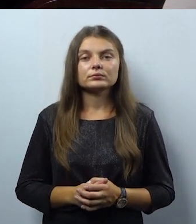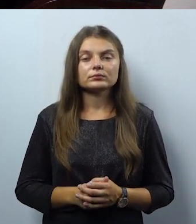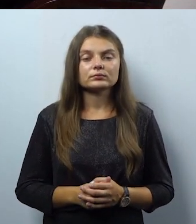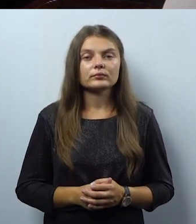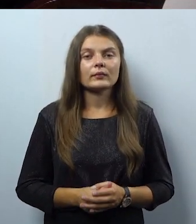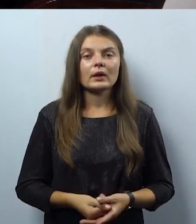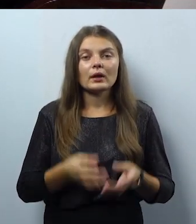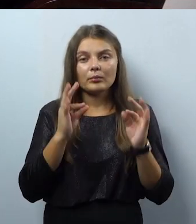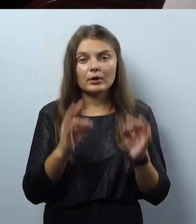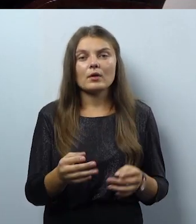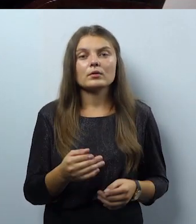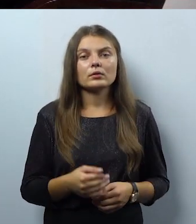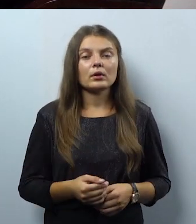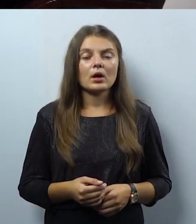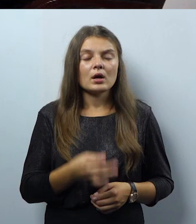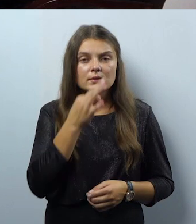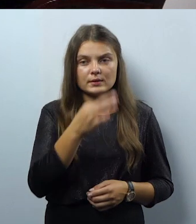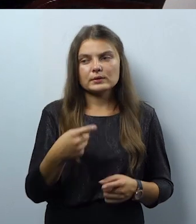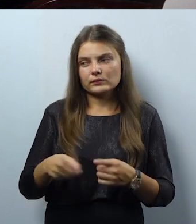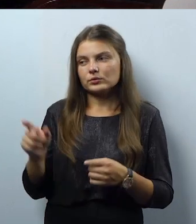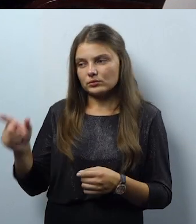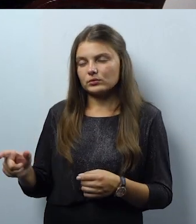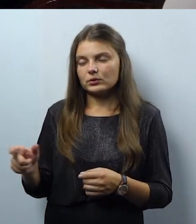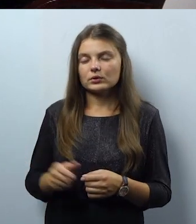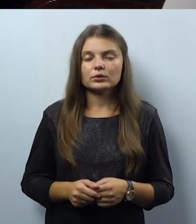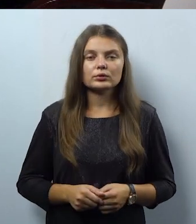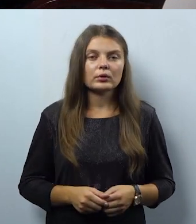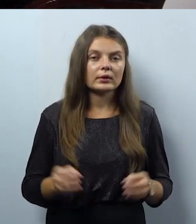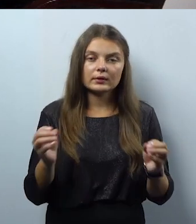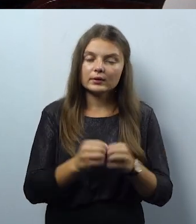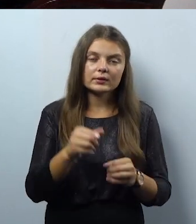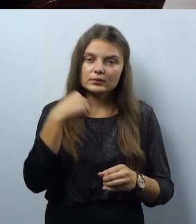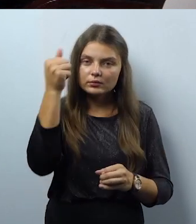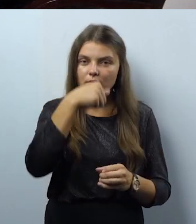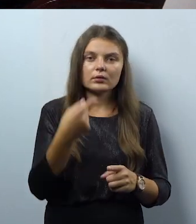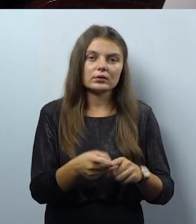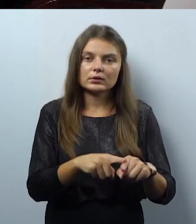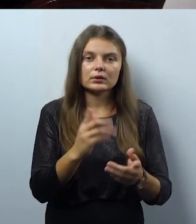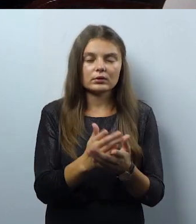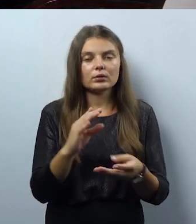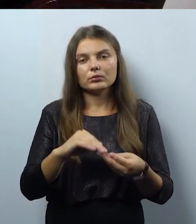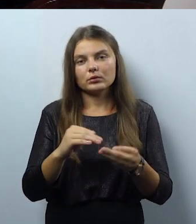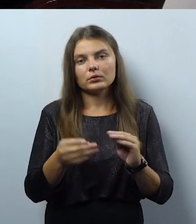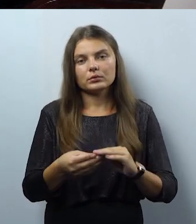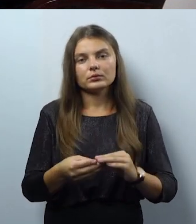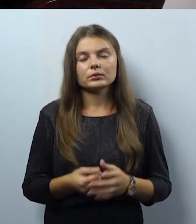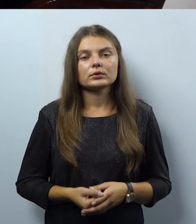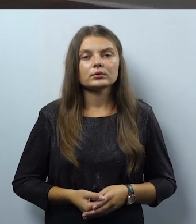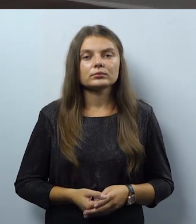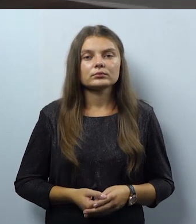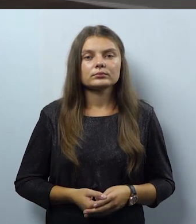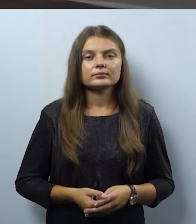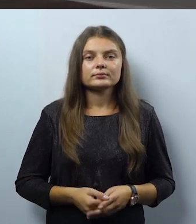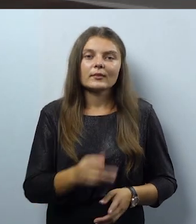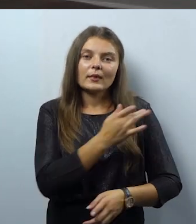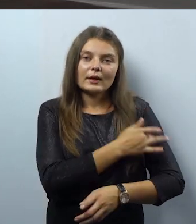Володя сказав, це вже на протязі 50 років, а не там 10, 20. Так, ну це не проблема останніх 10 років, так. Я би хотів повернутися все-таки